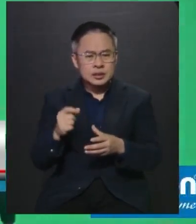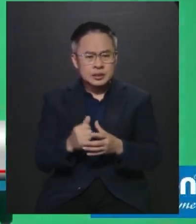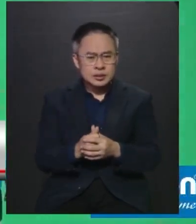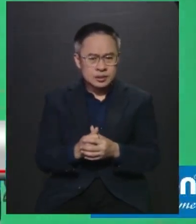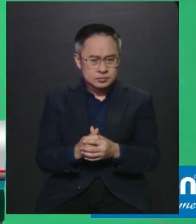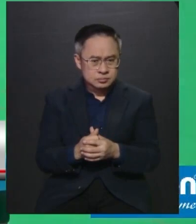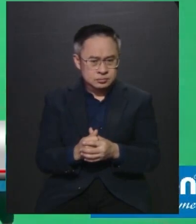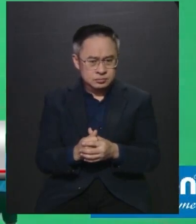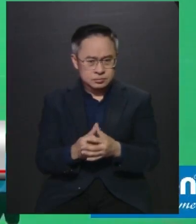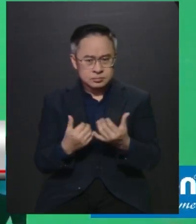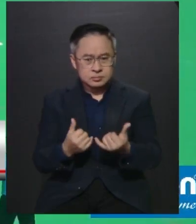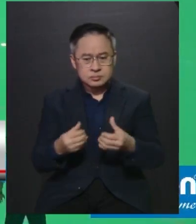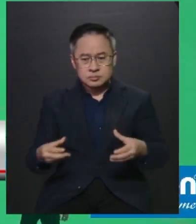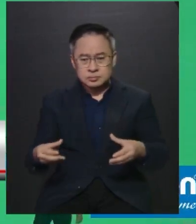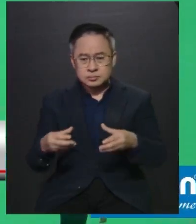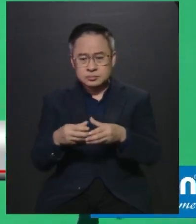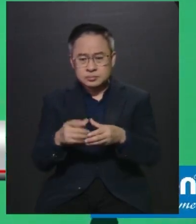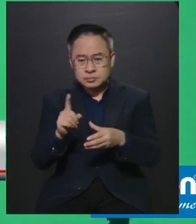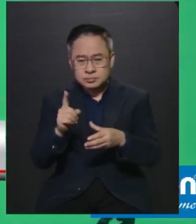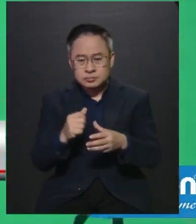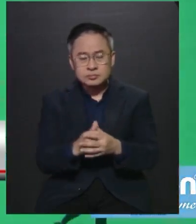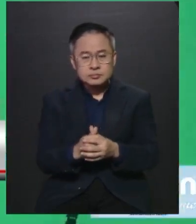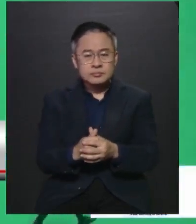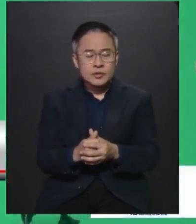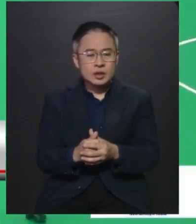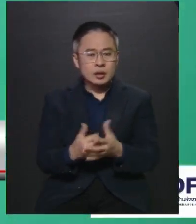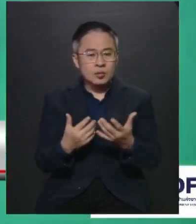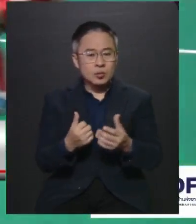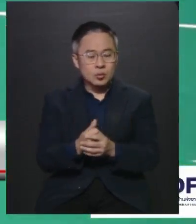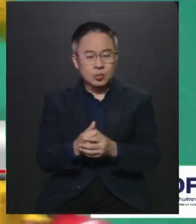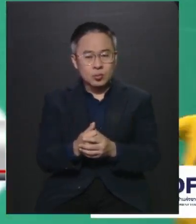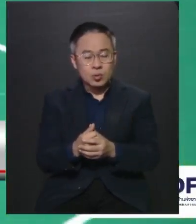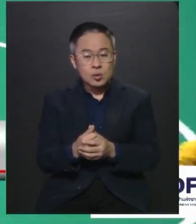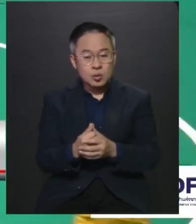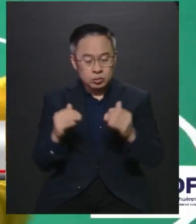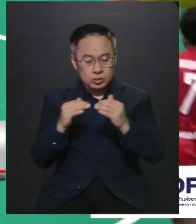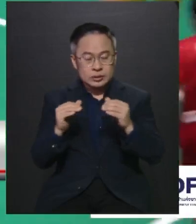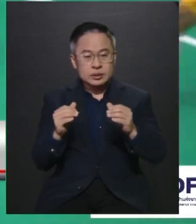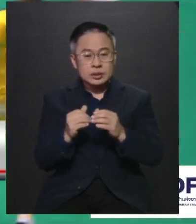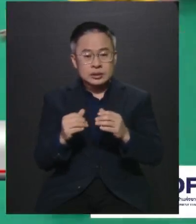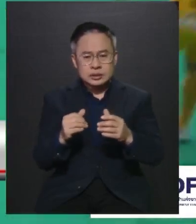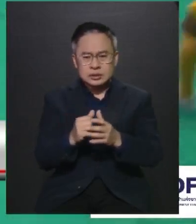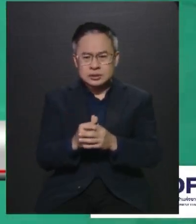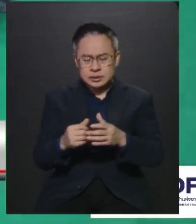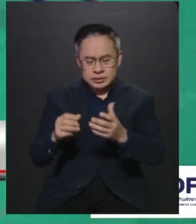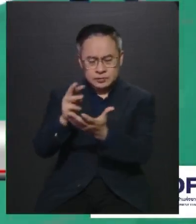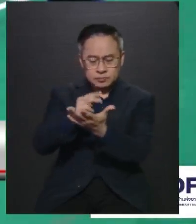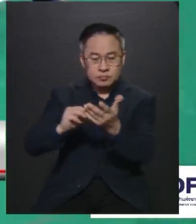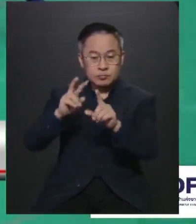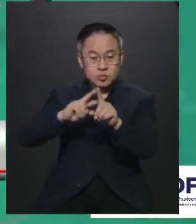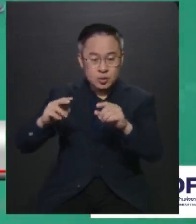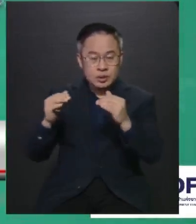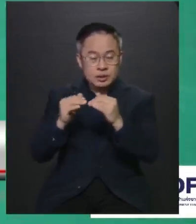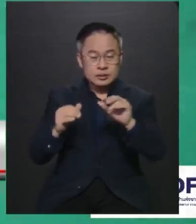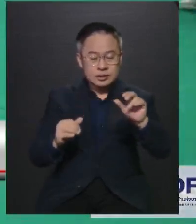ประตูคืน 3ประตูรวดครับจากการทำแฮททริกของพีระพัฒน์ทำให้ทีมไล่มาเป็น 3-3นะครับโอ้ถือว่า